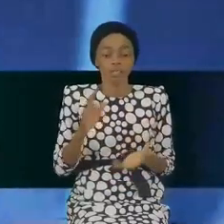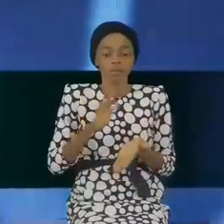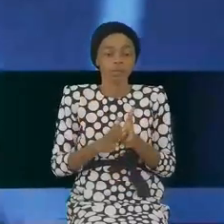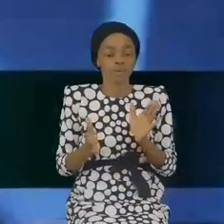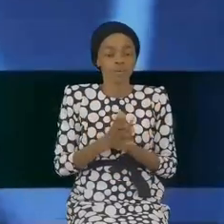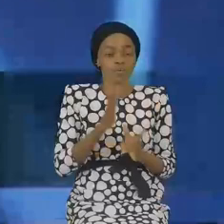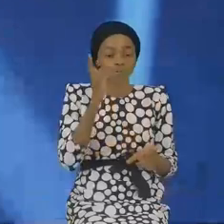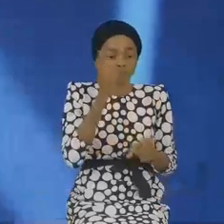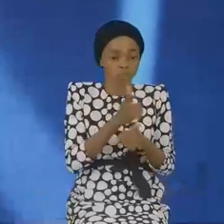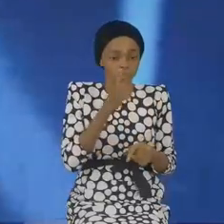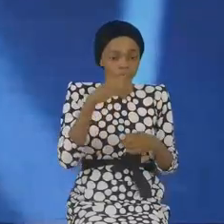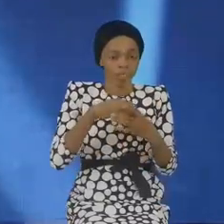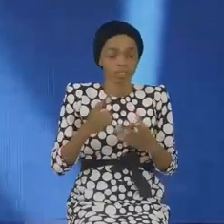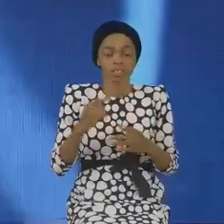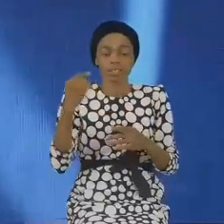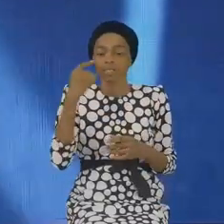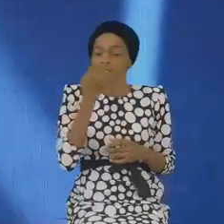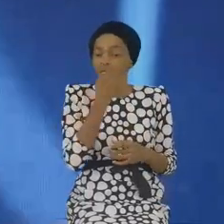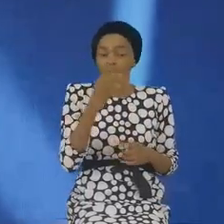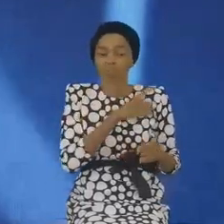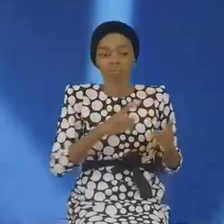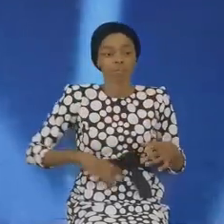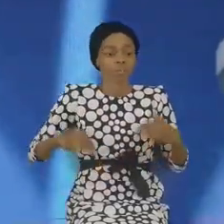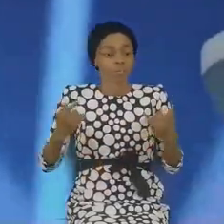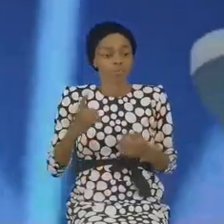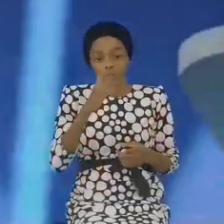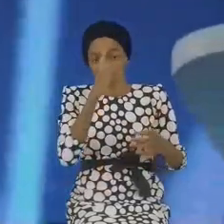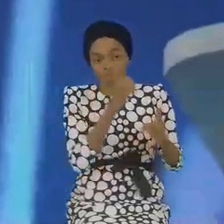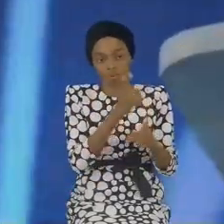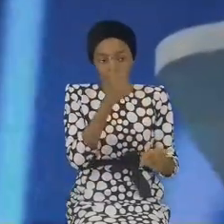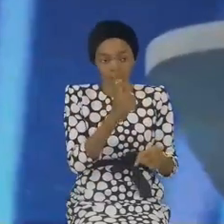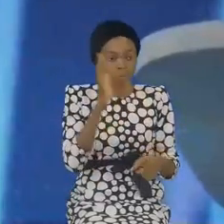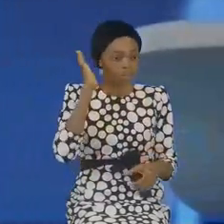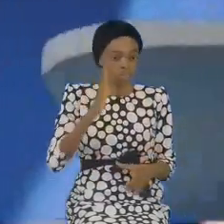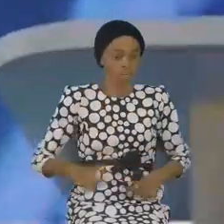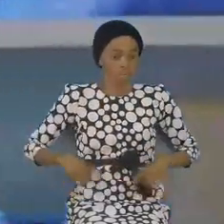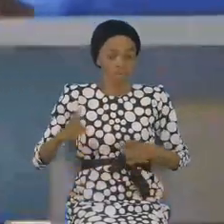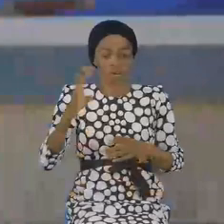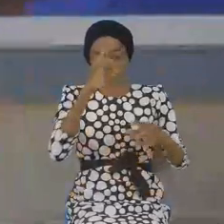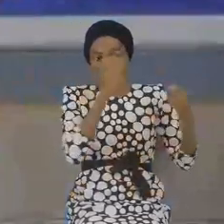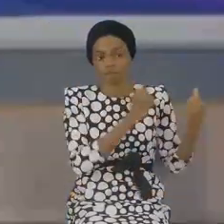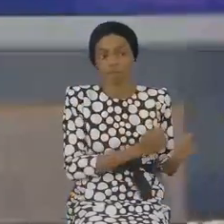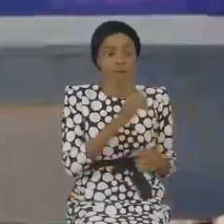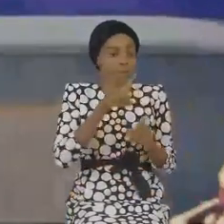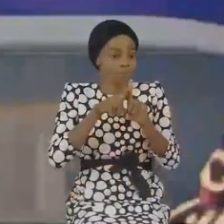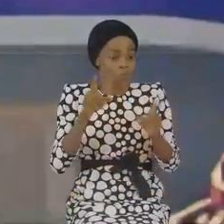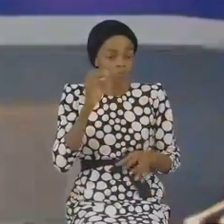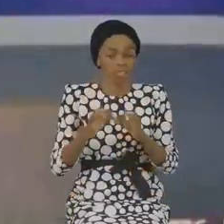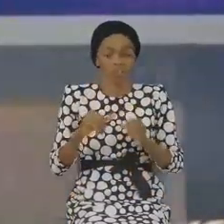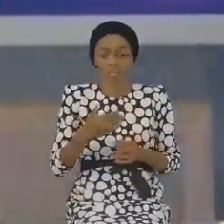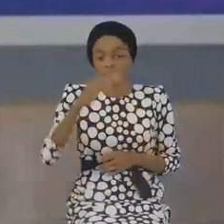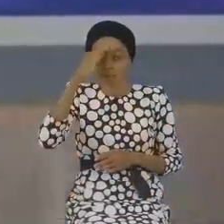Dieu. Le juste vivra par la foi. Mais s'il se retire, mon âme ne prend